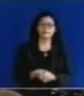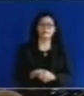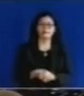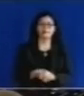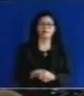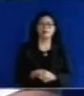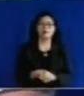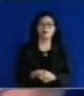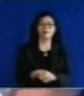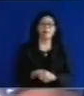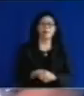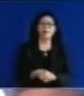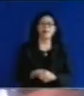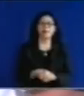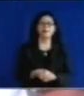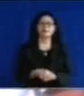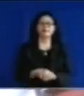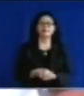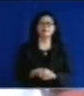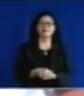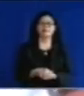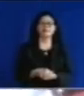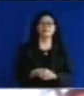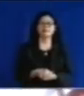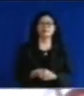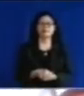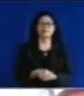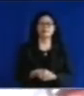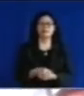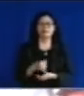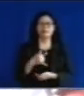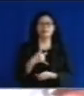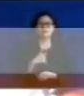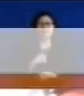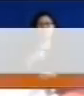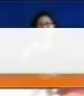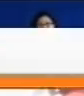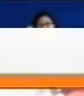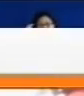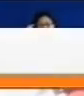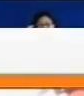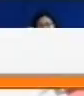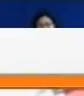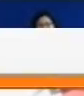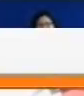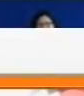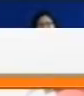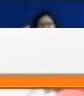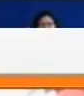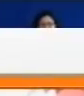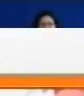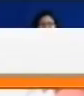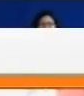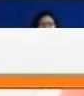Terima kasih Mas Narjo. Pada pertanyaan kali ini saya pikir seorang pimpinan bupati, pimpinan kepala